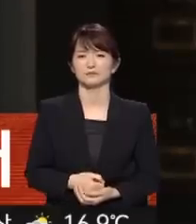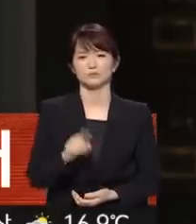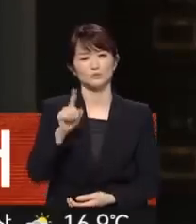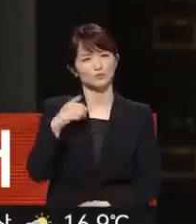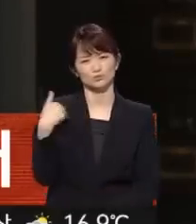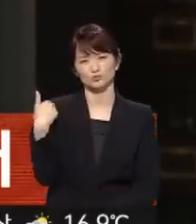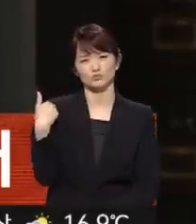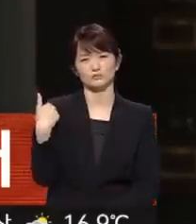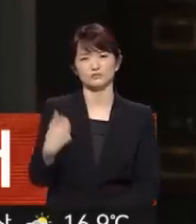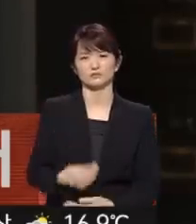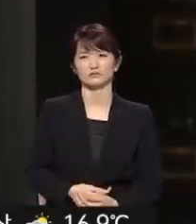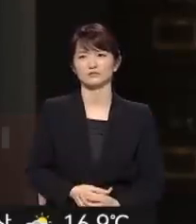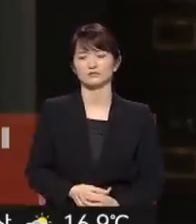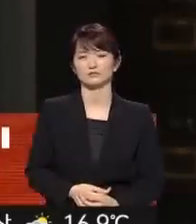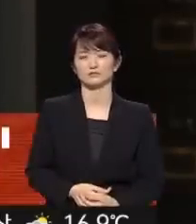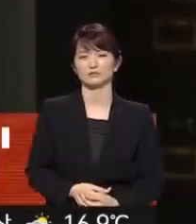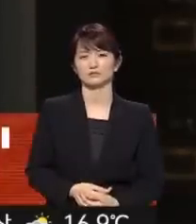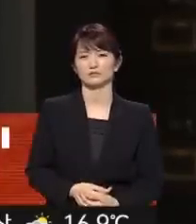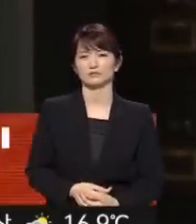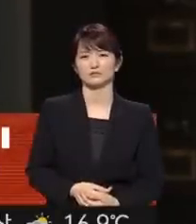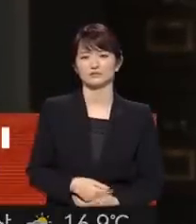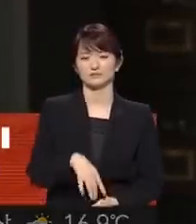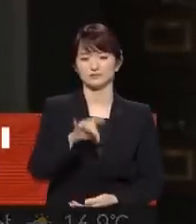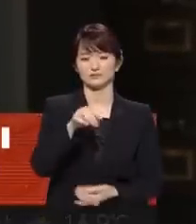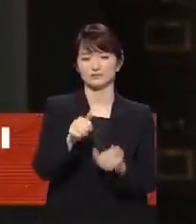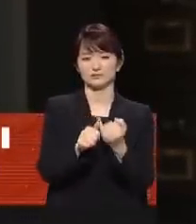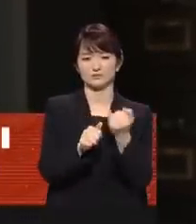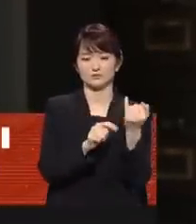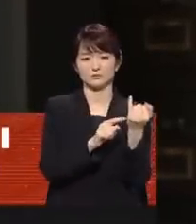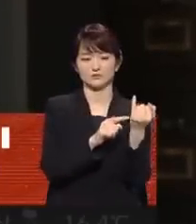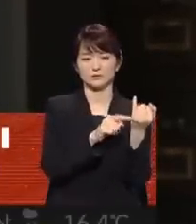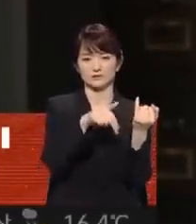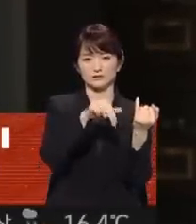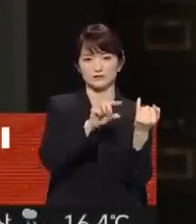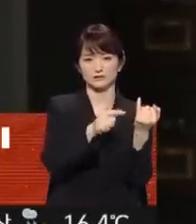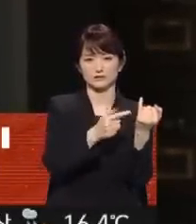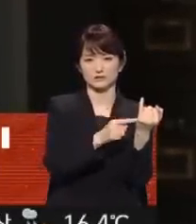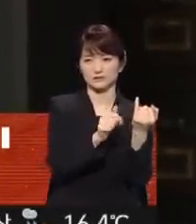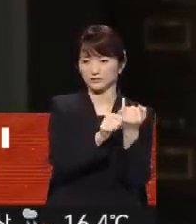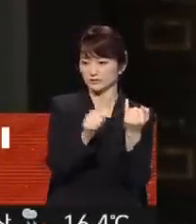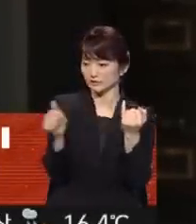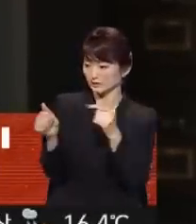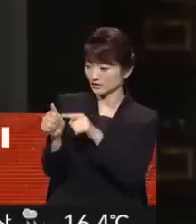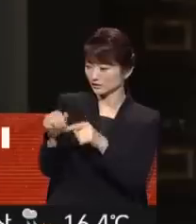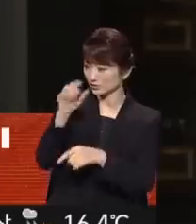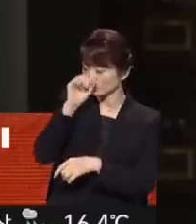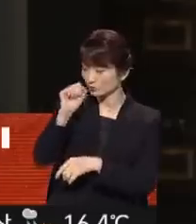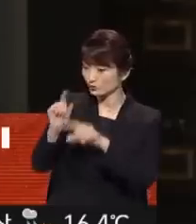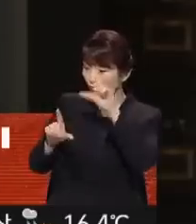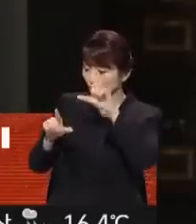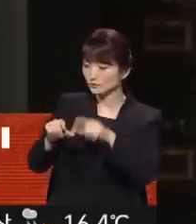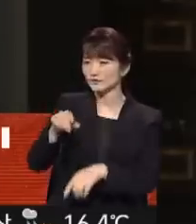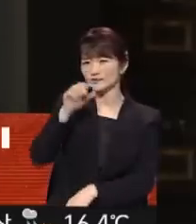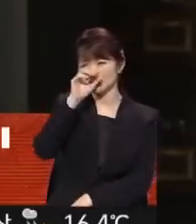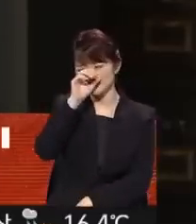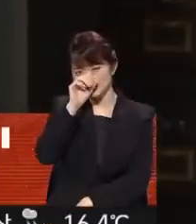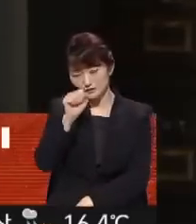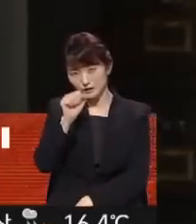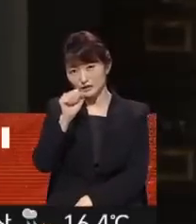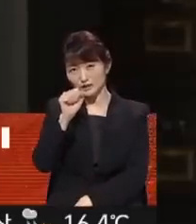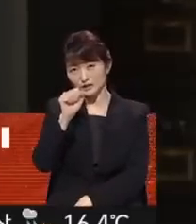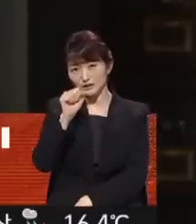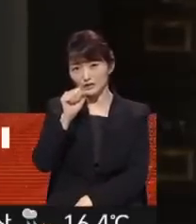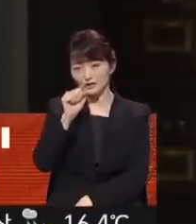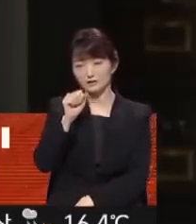모르겠습니다. 일단 그 처음에 이 천 씨가 남편 이 신랑을 참 좋게 봤던 것도 이런 순수함. 아,